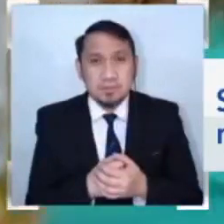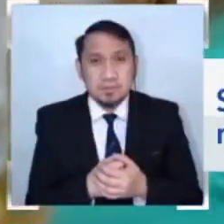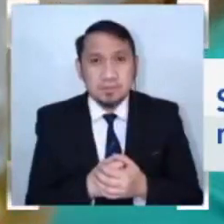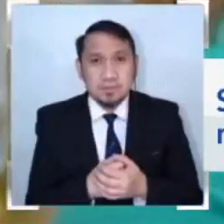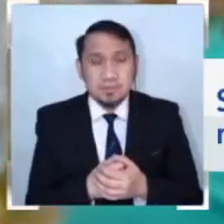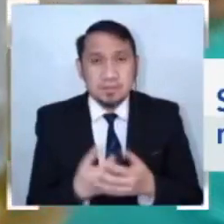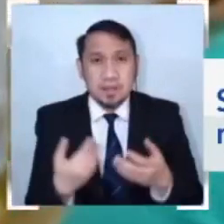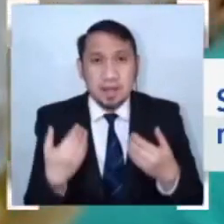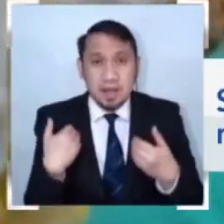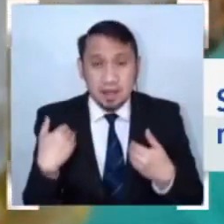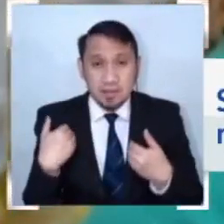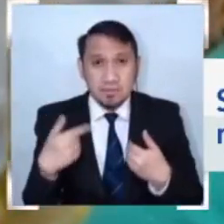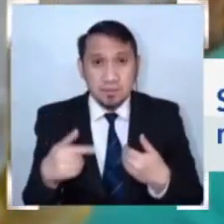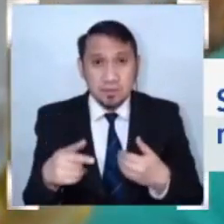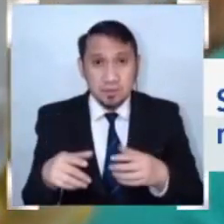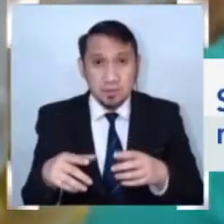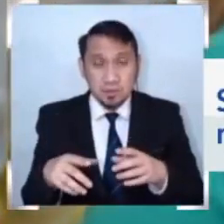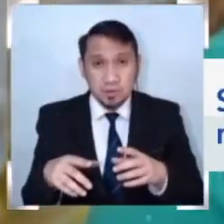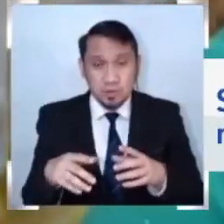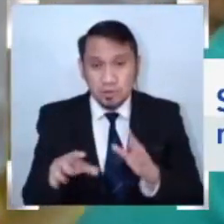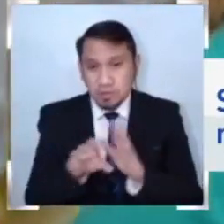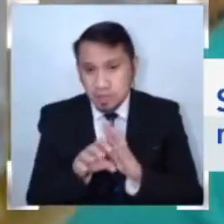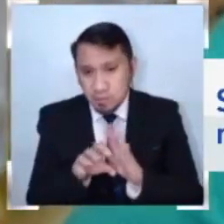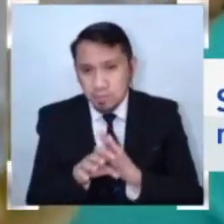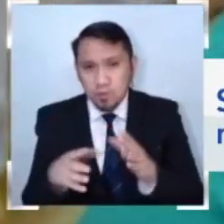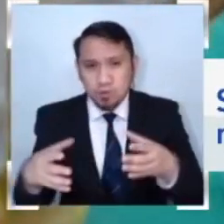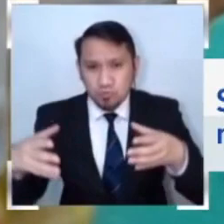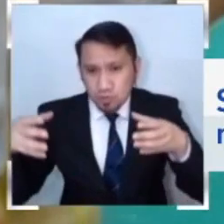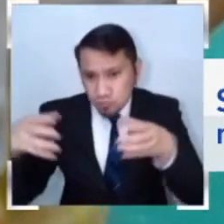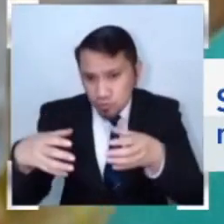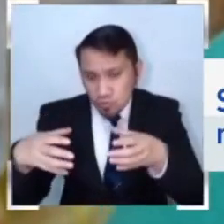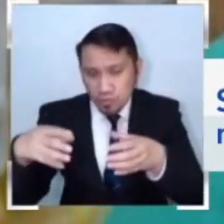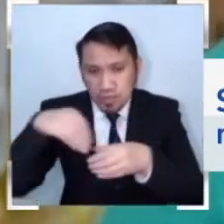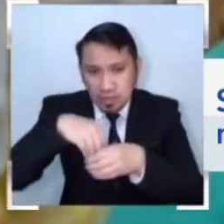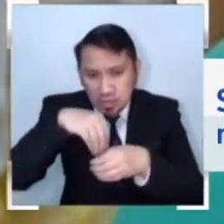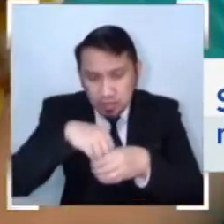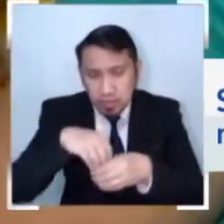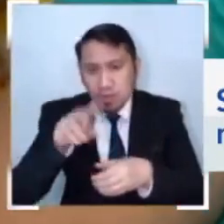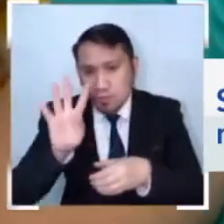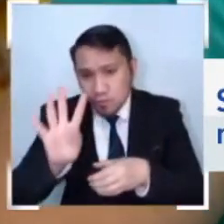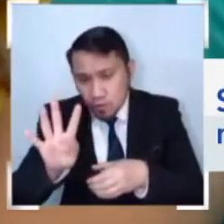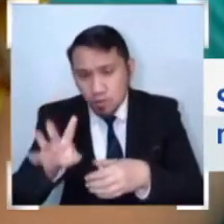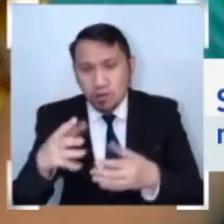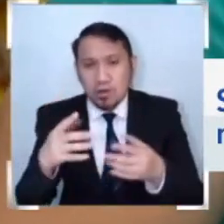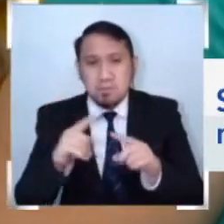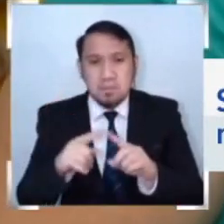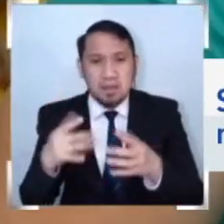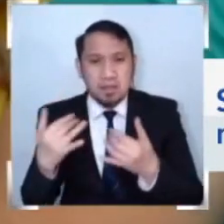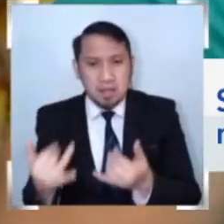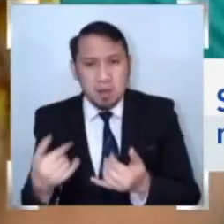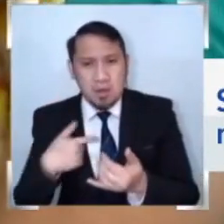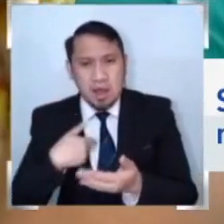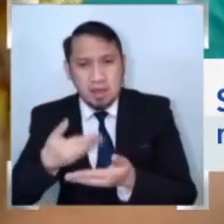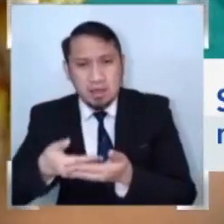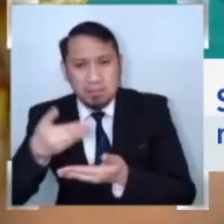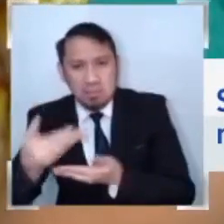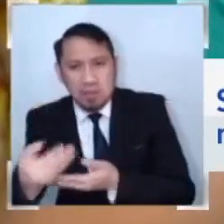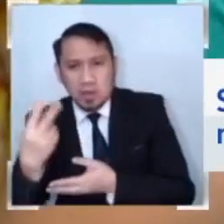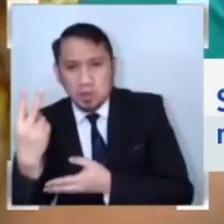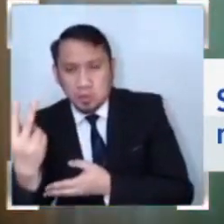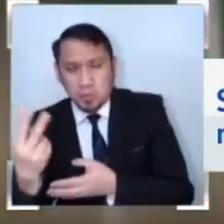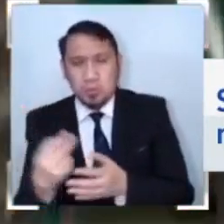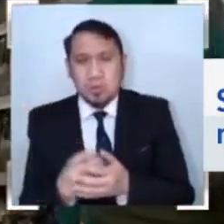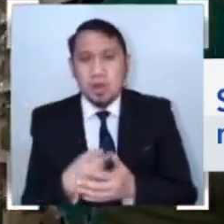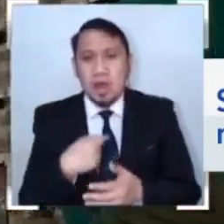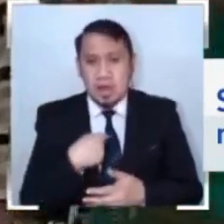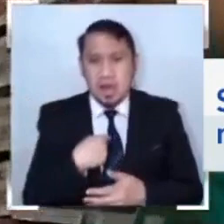yung nakapak na 4 pieces, gano'n. So ngayon, mga ano lang, 2 lang. Ang binibili na lang namin, yung talagang